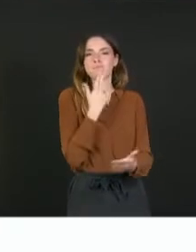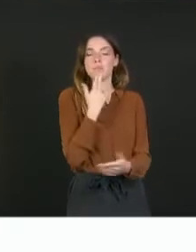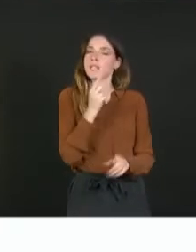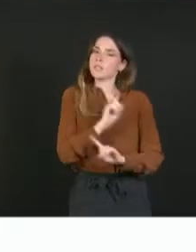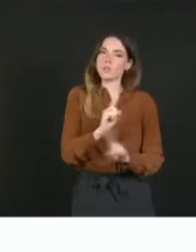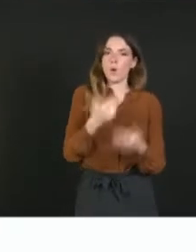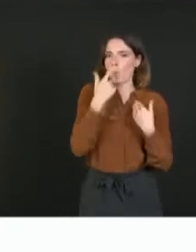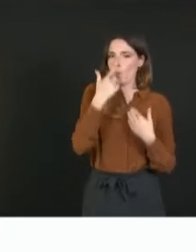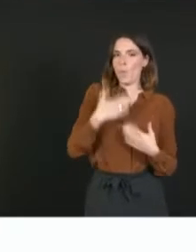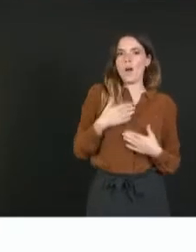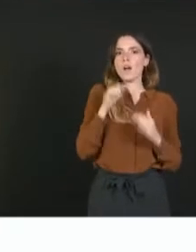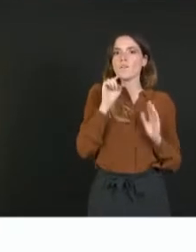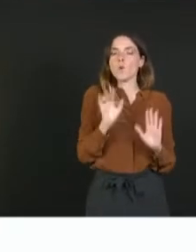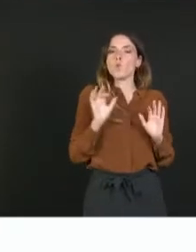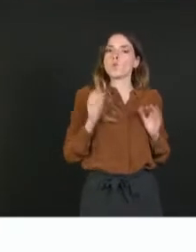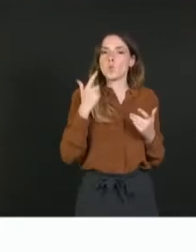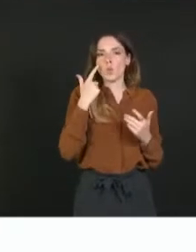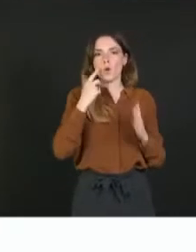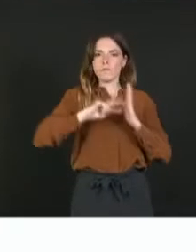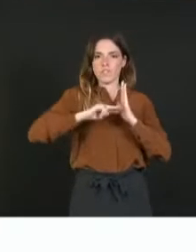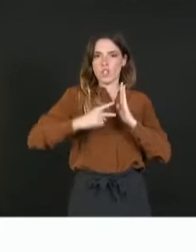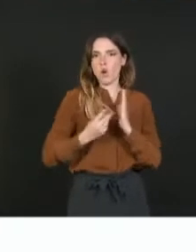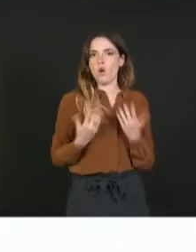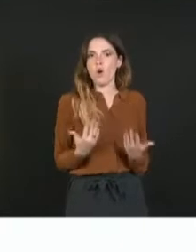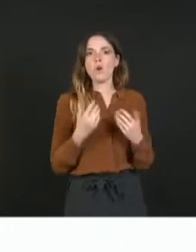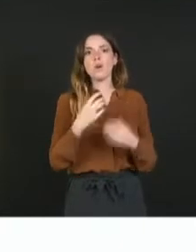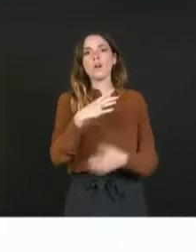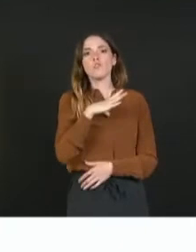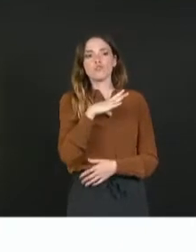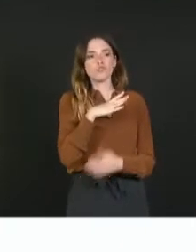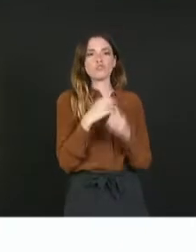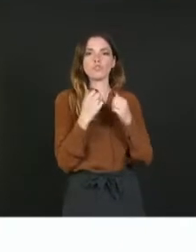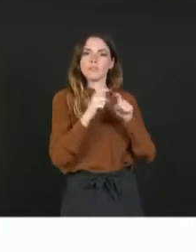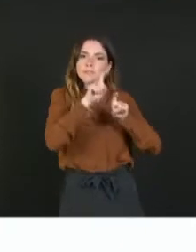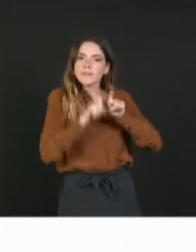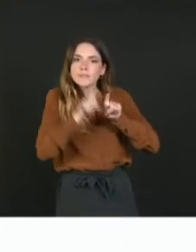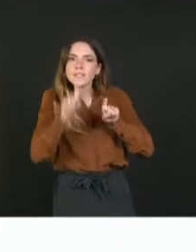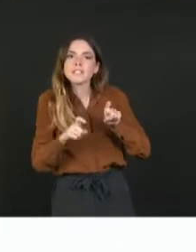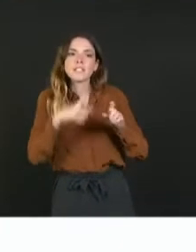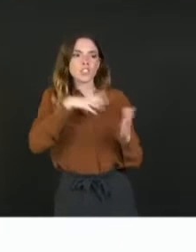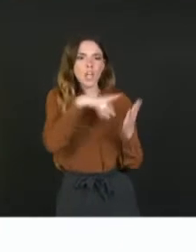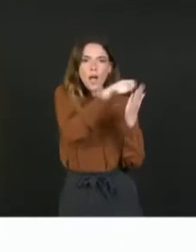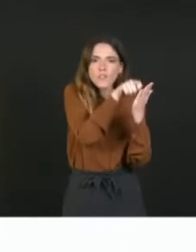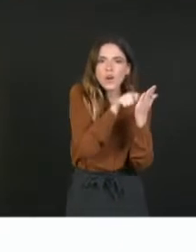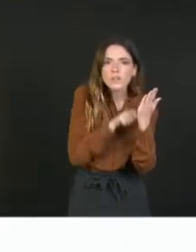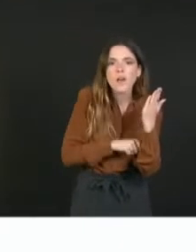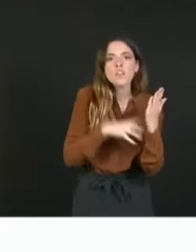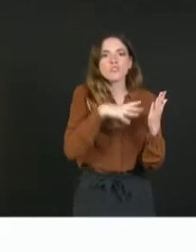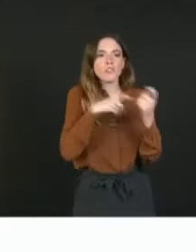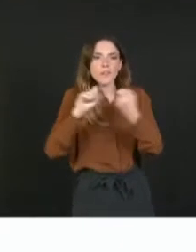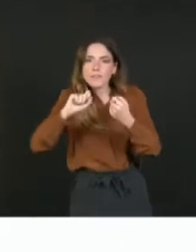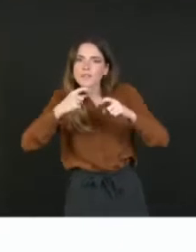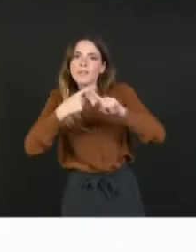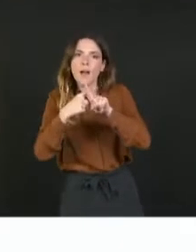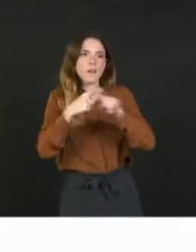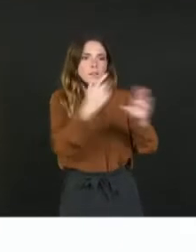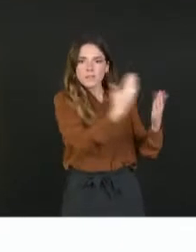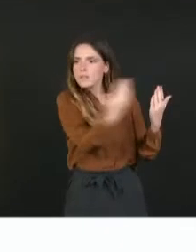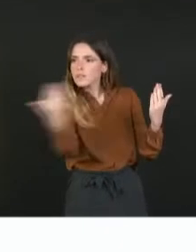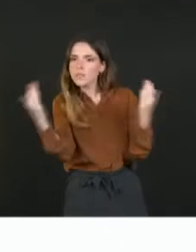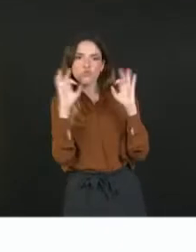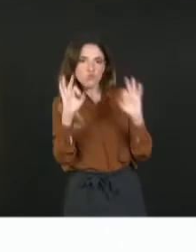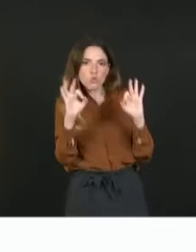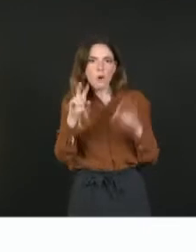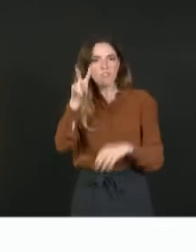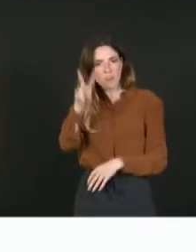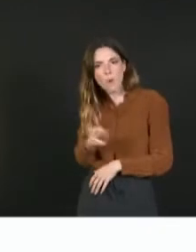cas. On a des outils d'évaluation des friches, à travers des inventaires, à travers des cartes qui montrent leur contribution ou pas à la trame verte et bleue, et on doit